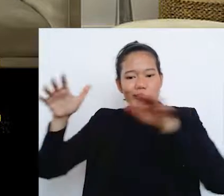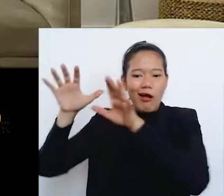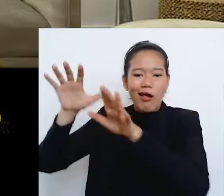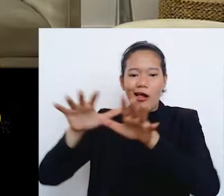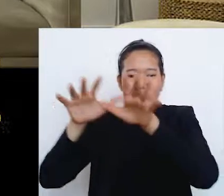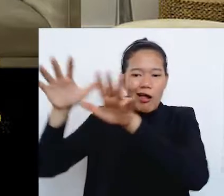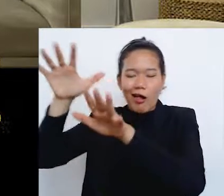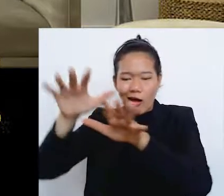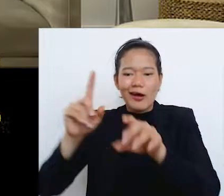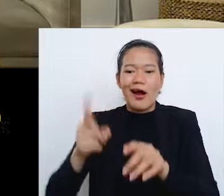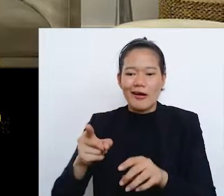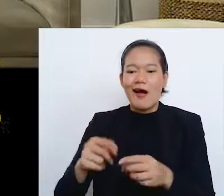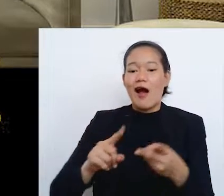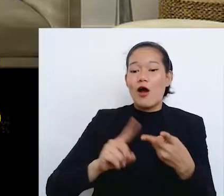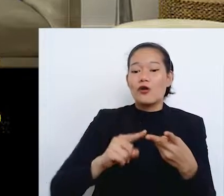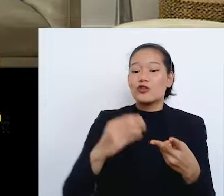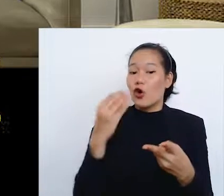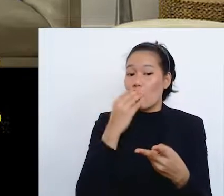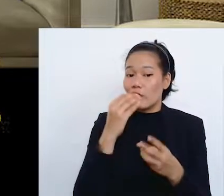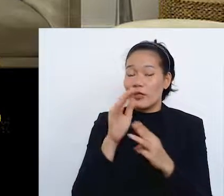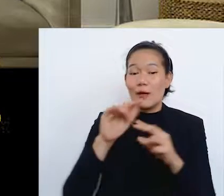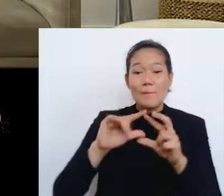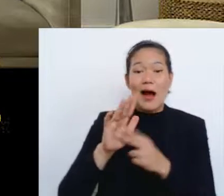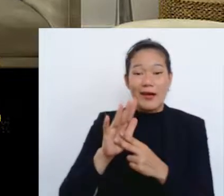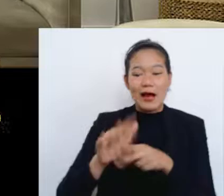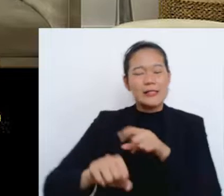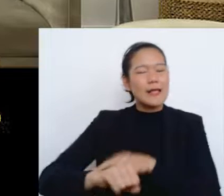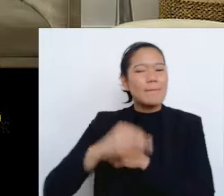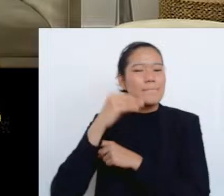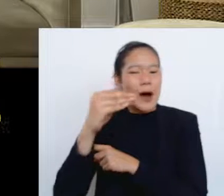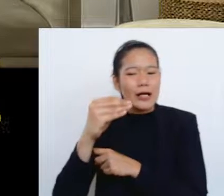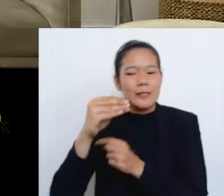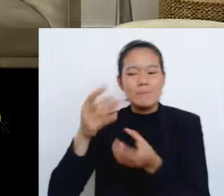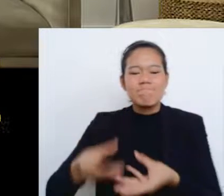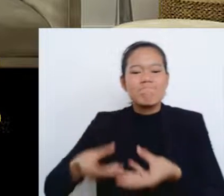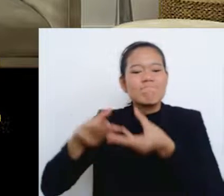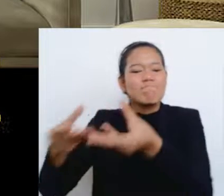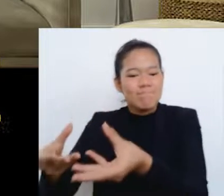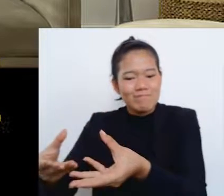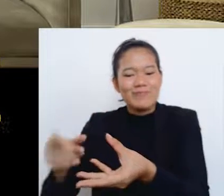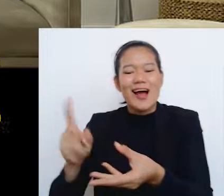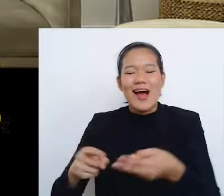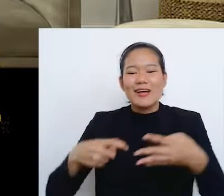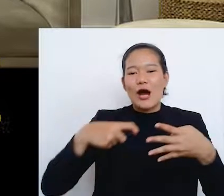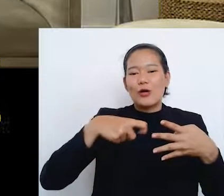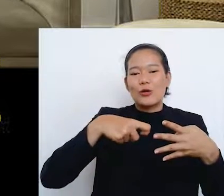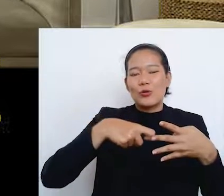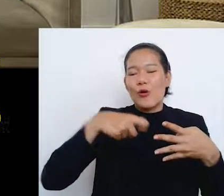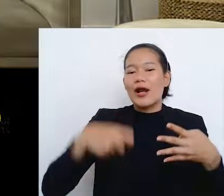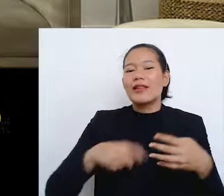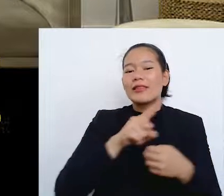Tuhan mengirimkan roti mana pada waktu pagi, yaitu di dalam Keluaran 16 ayat